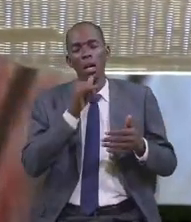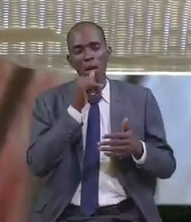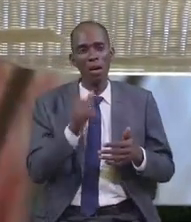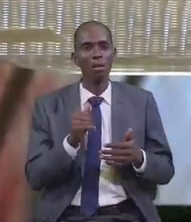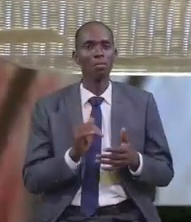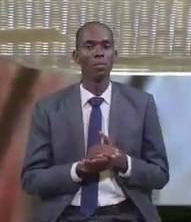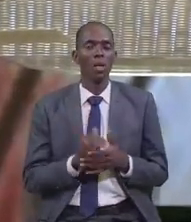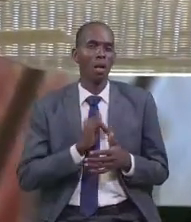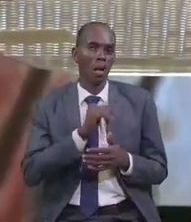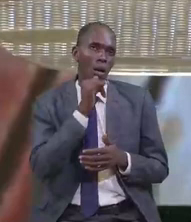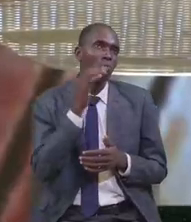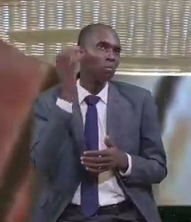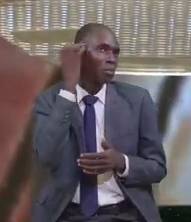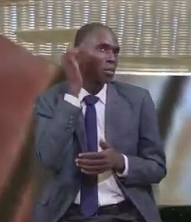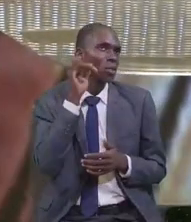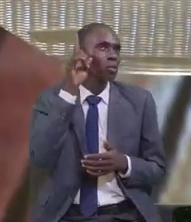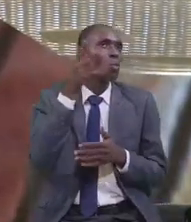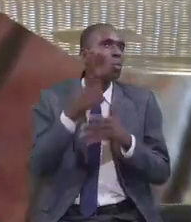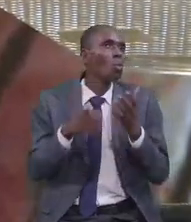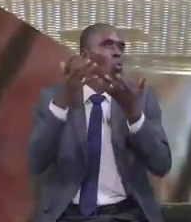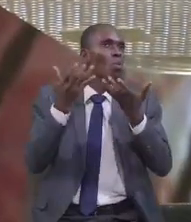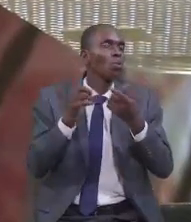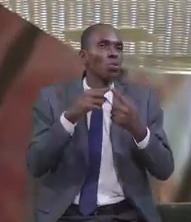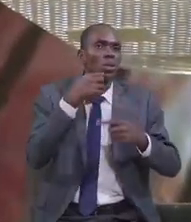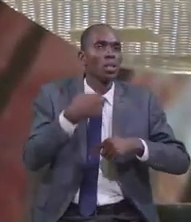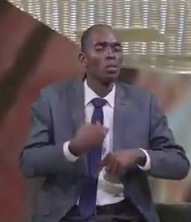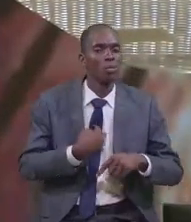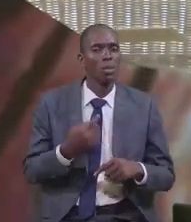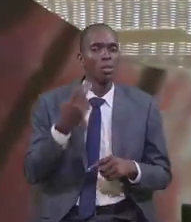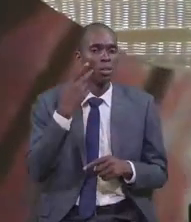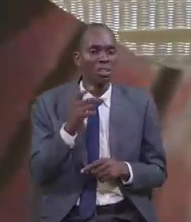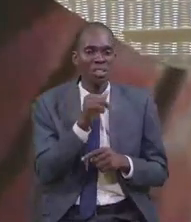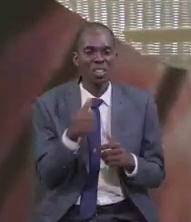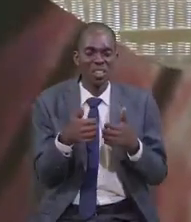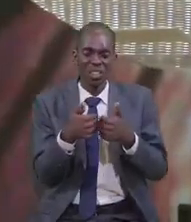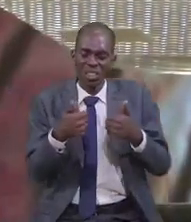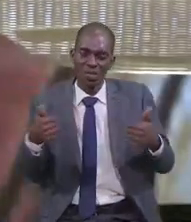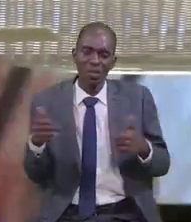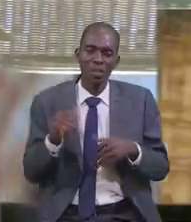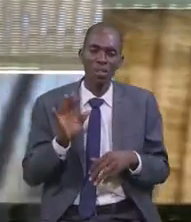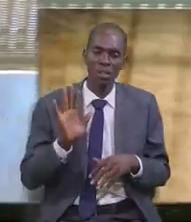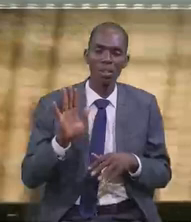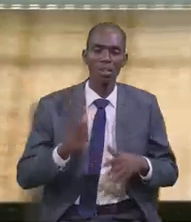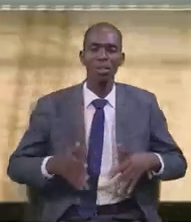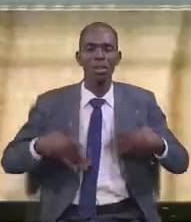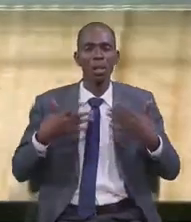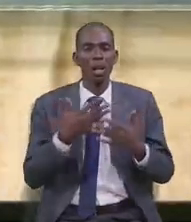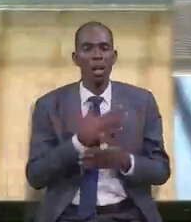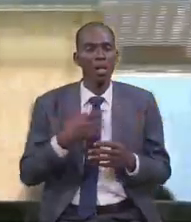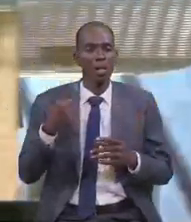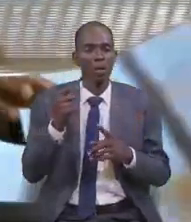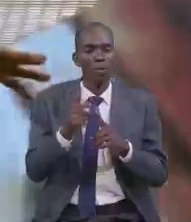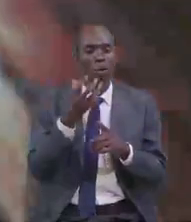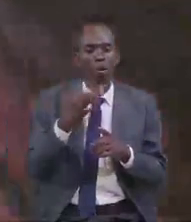ton serviteur t'écoute. Qu'est-ce que tu as à me dire? Il s'est distingué. Le Seigneur, la part de Dieu a dit que le Seigneur